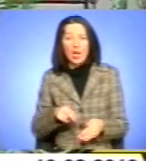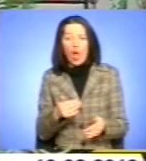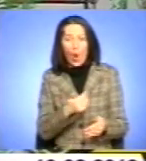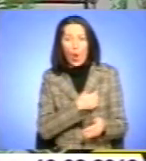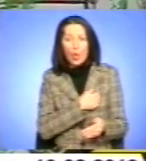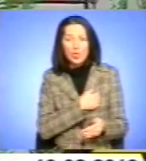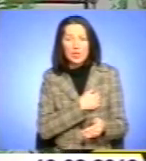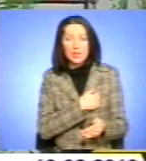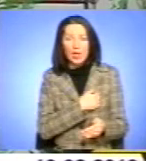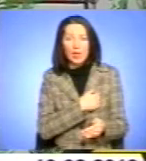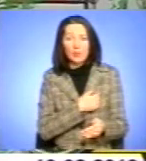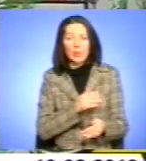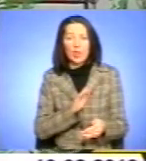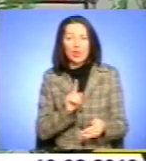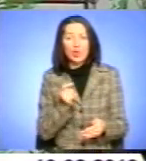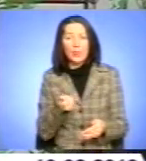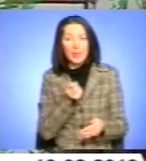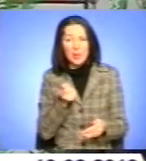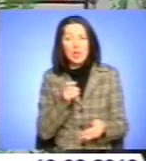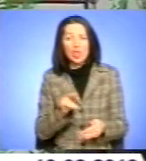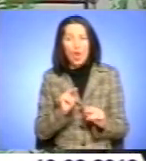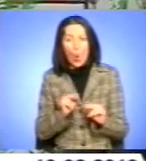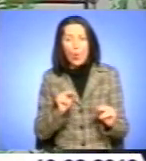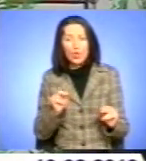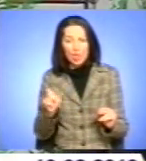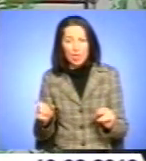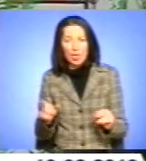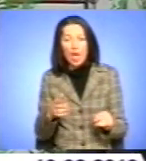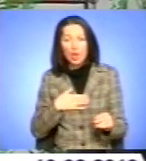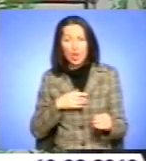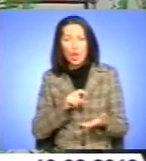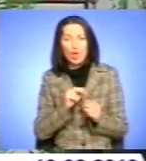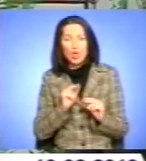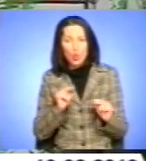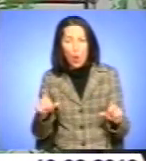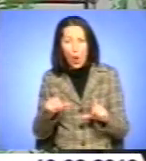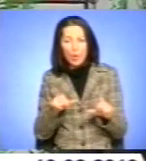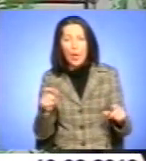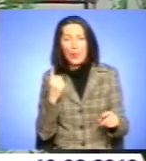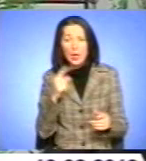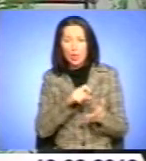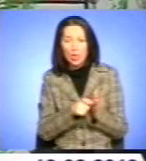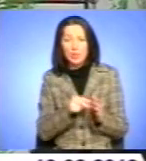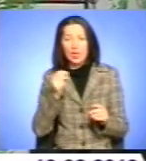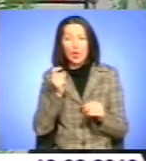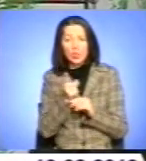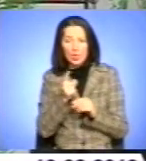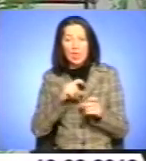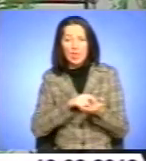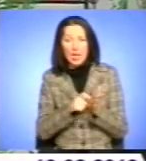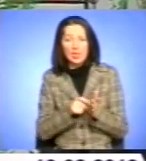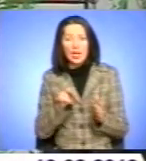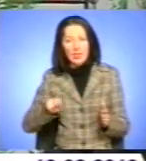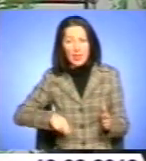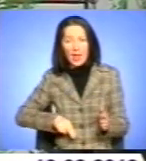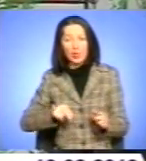Хочеться, щоб найменший учень нашої школи, першокласник, і 11-класник, і директор, і вчитель, і